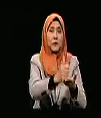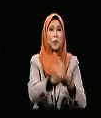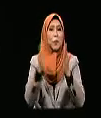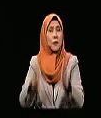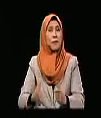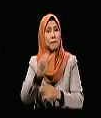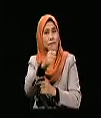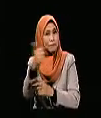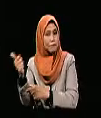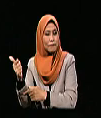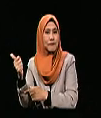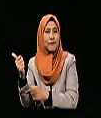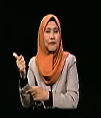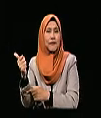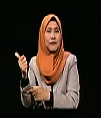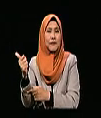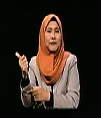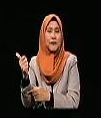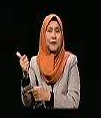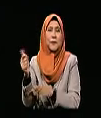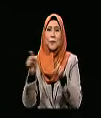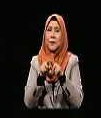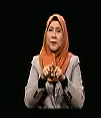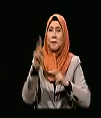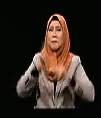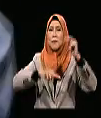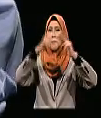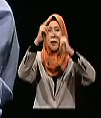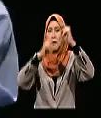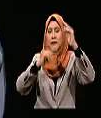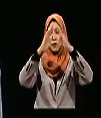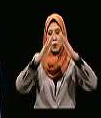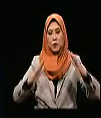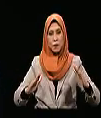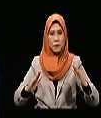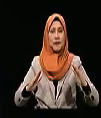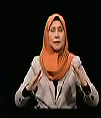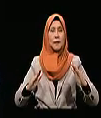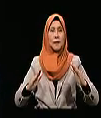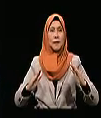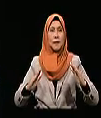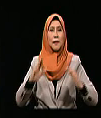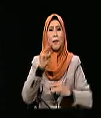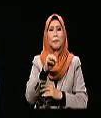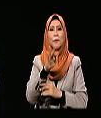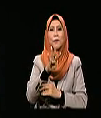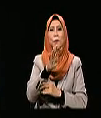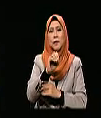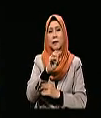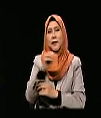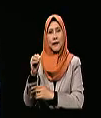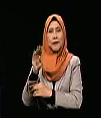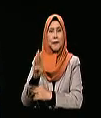orang-orang lain, terutamanya dari segi pembinaan rumah residensi M40 dan